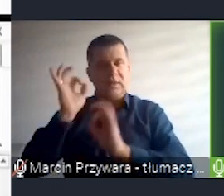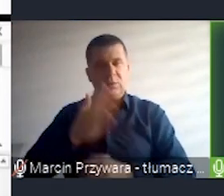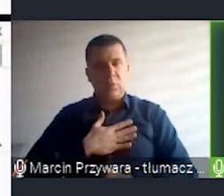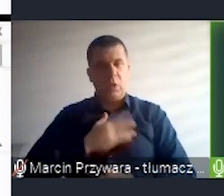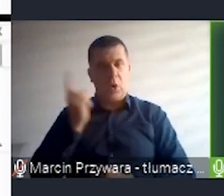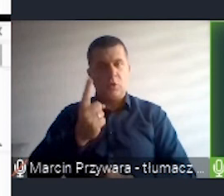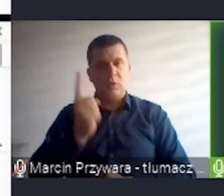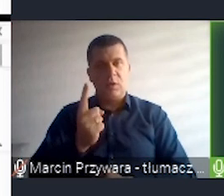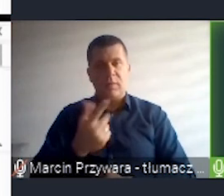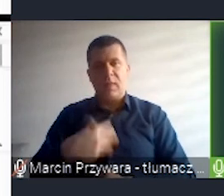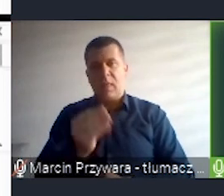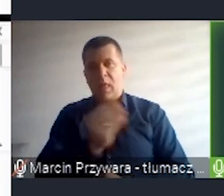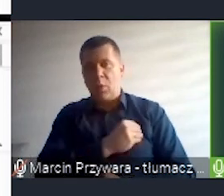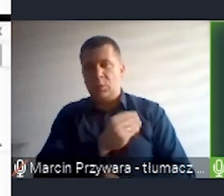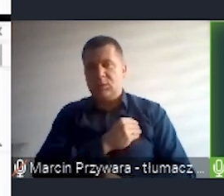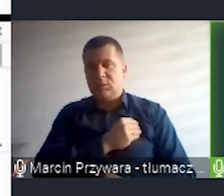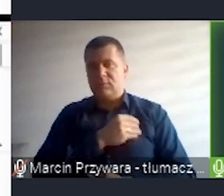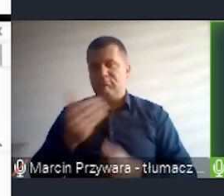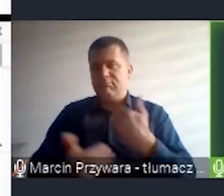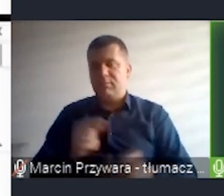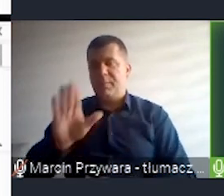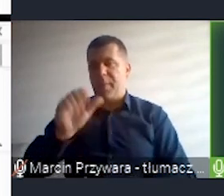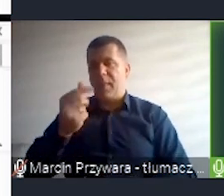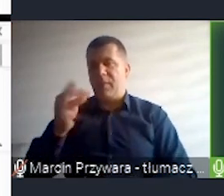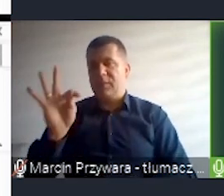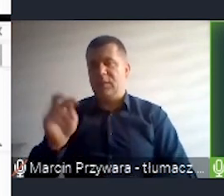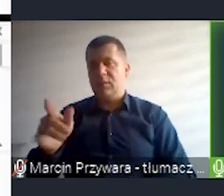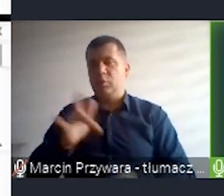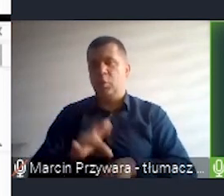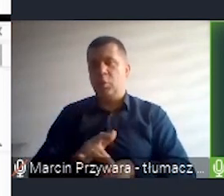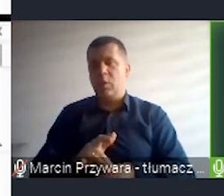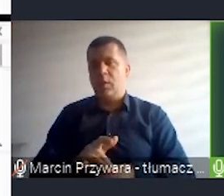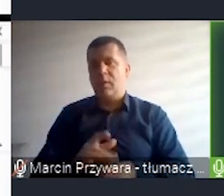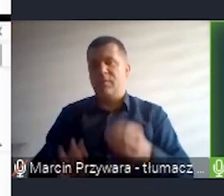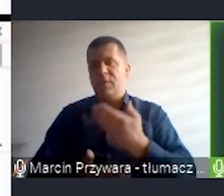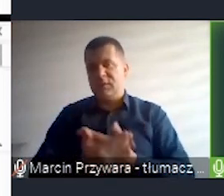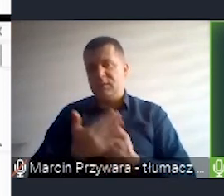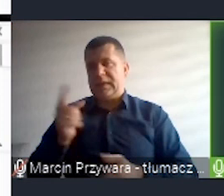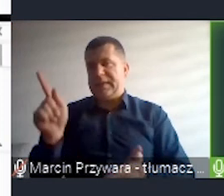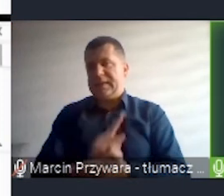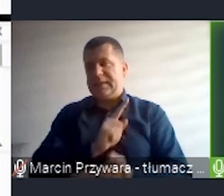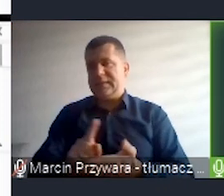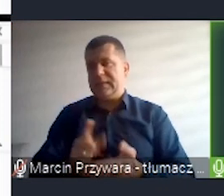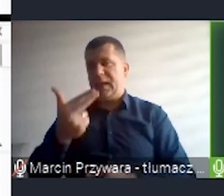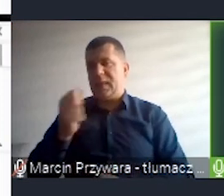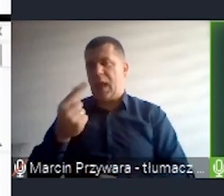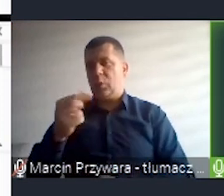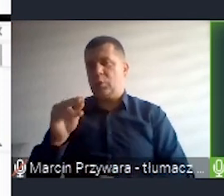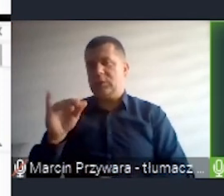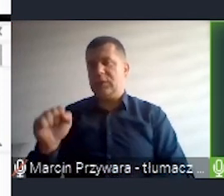ostrzegawcze wskazujące na nieuczciwe postępowanie beneficjenta, skutkujące wystąpieniem ryzyka nadużycia.